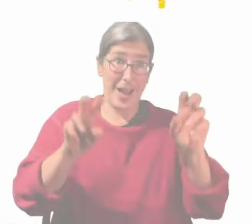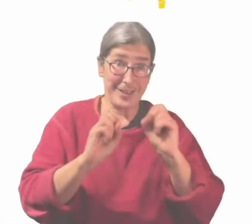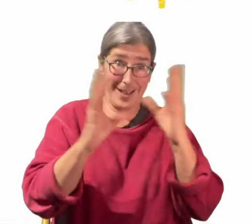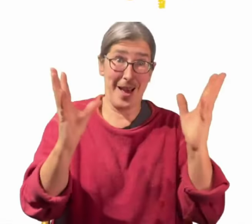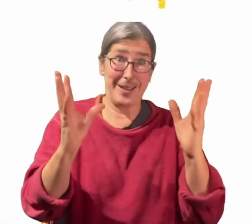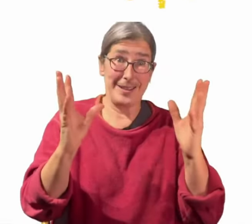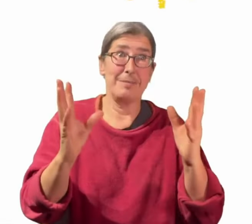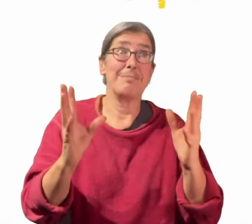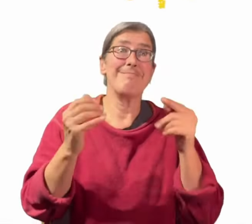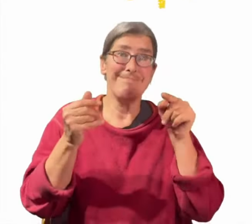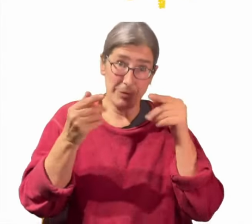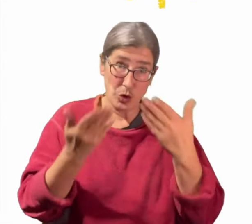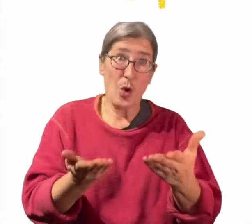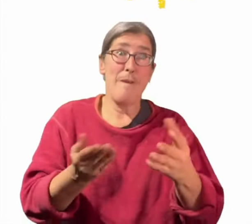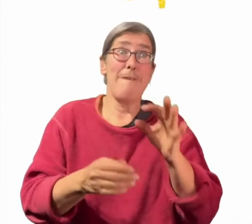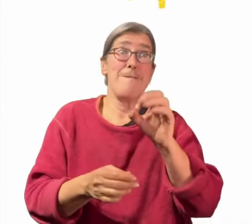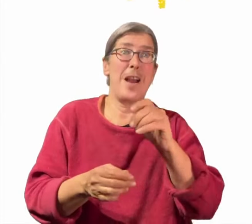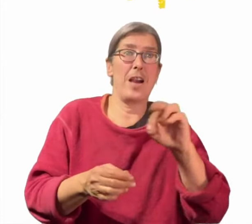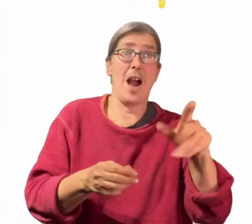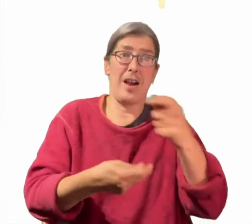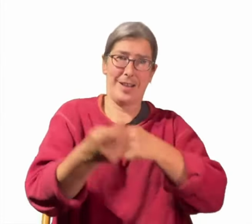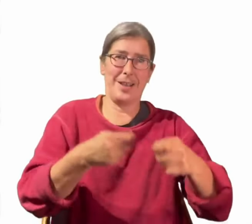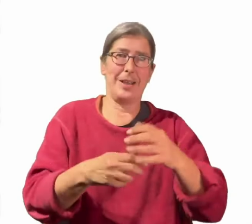Sternenklar, das ist fairer Handel.